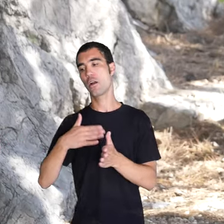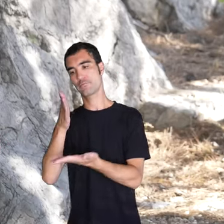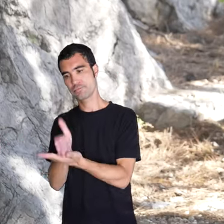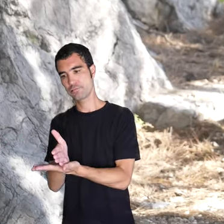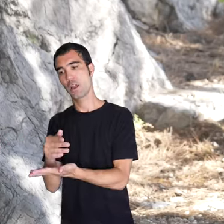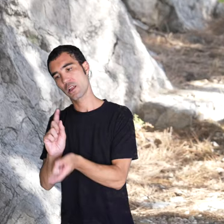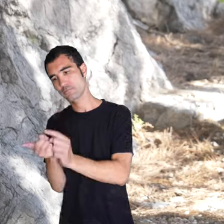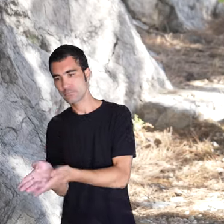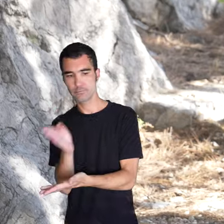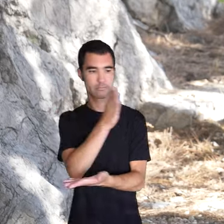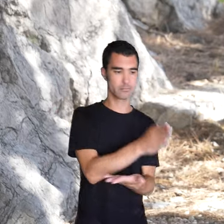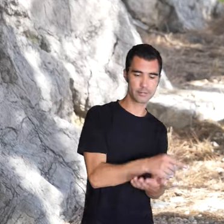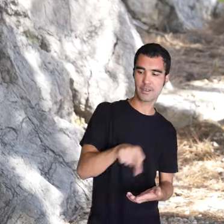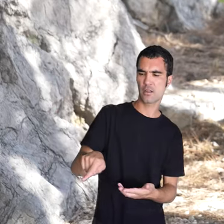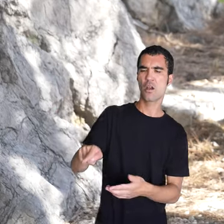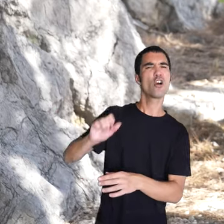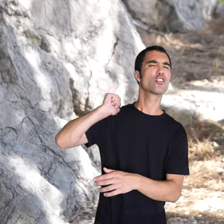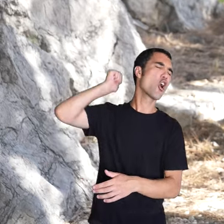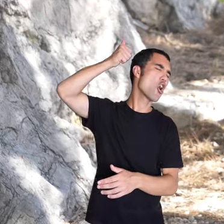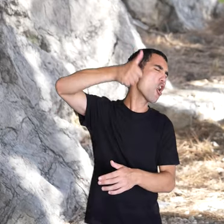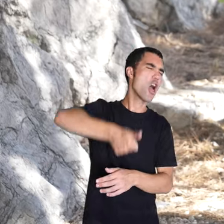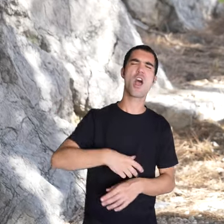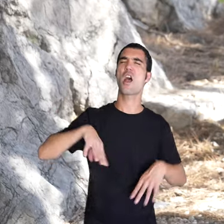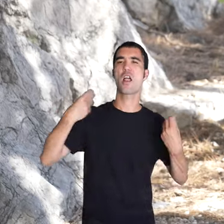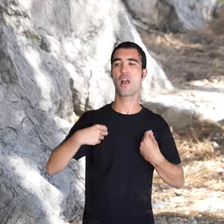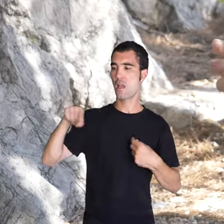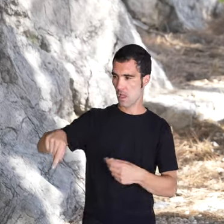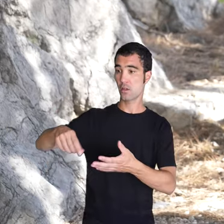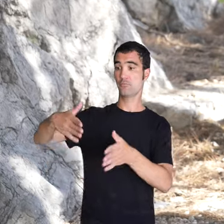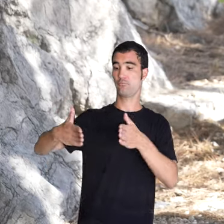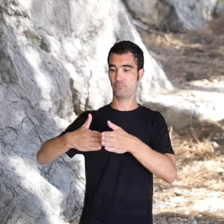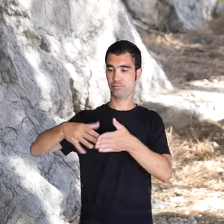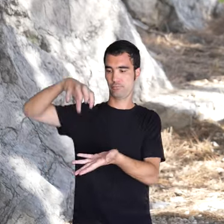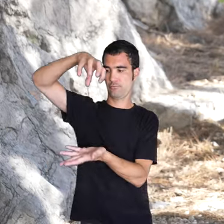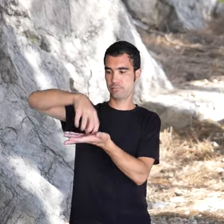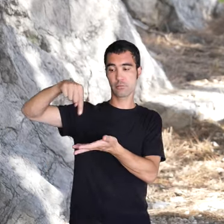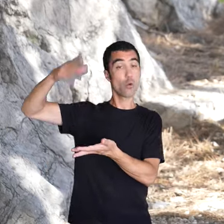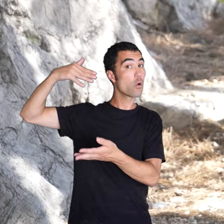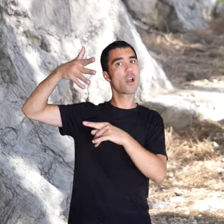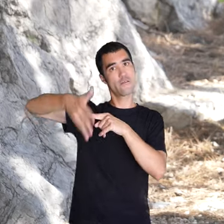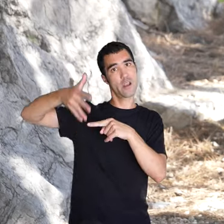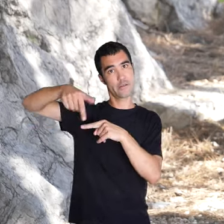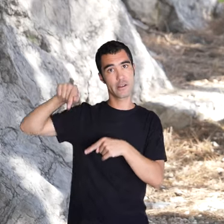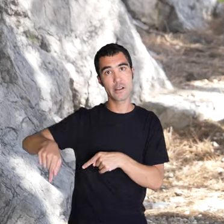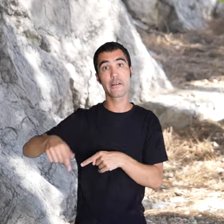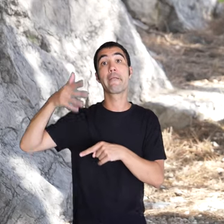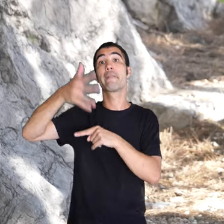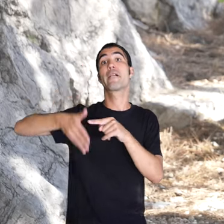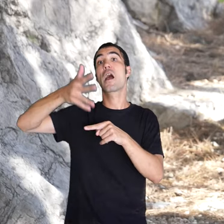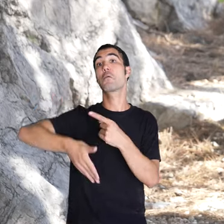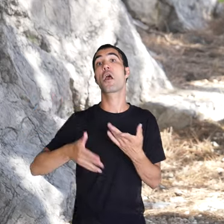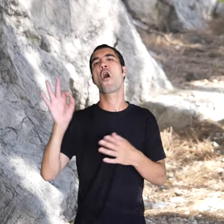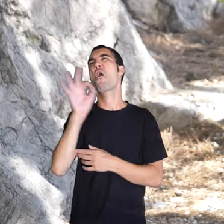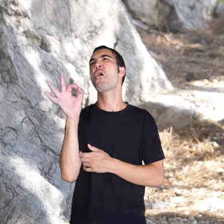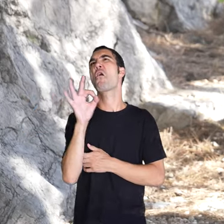era allò de tota la vida, que abans hi havia una estructura que era una fàbrica, no sé si era fàbrica o